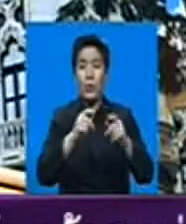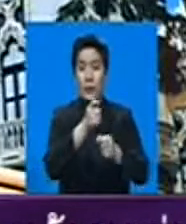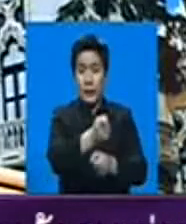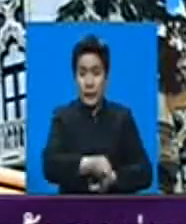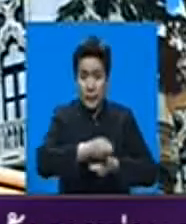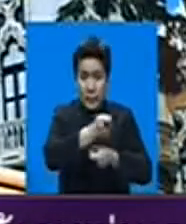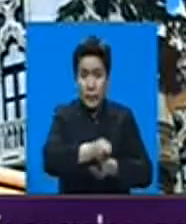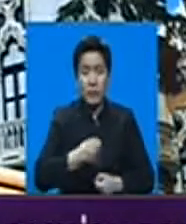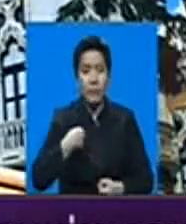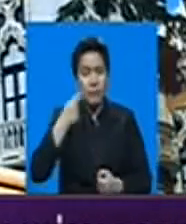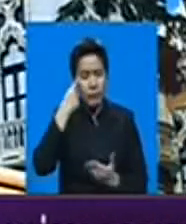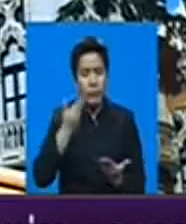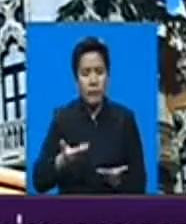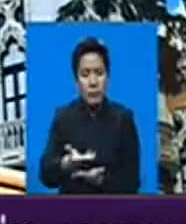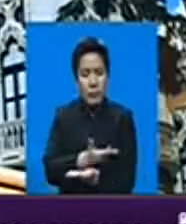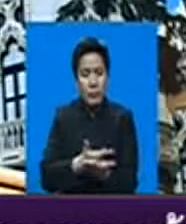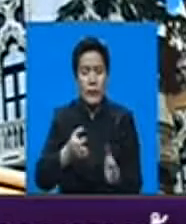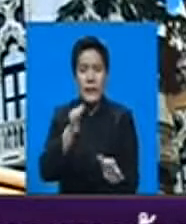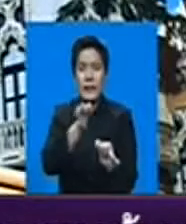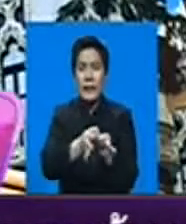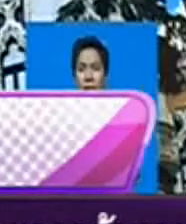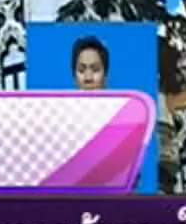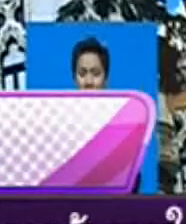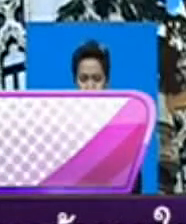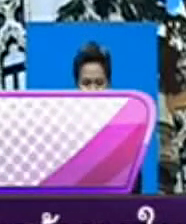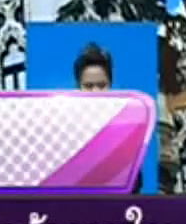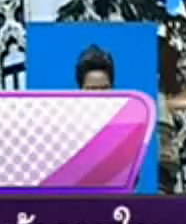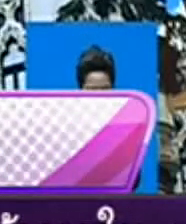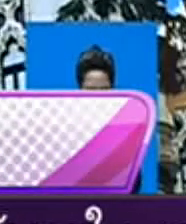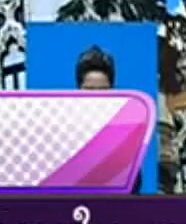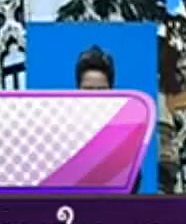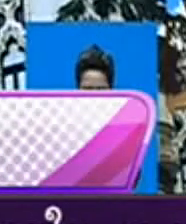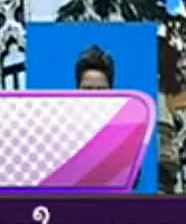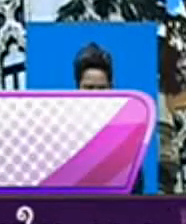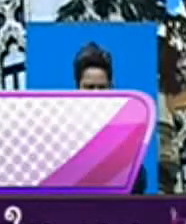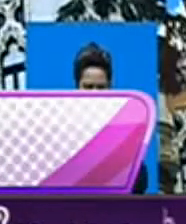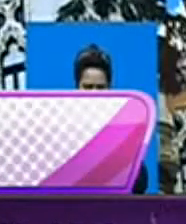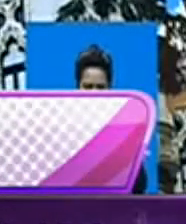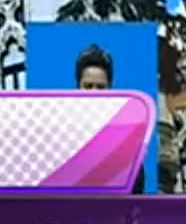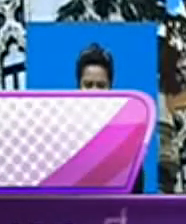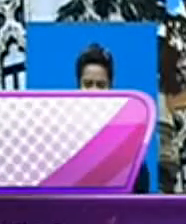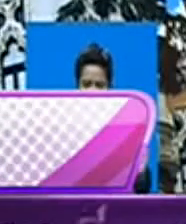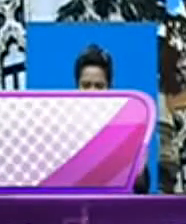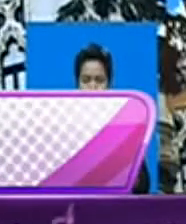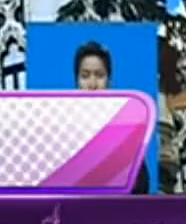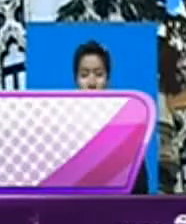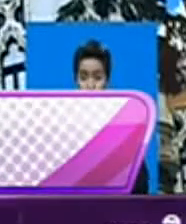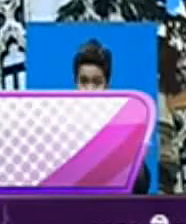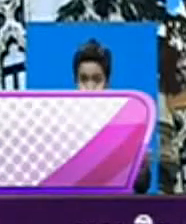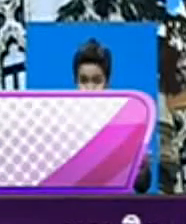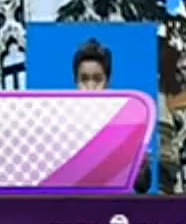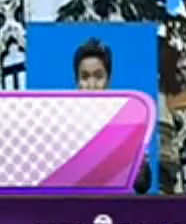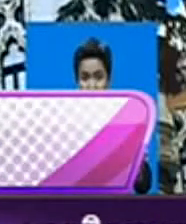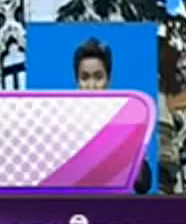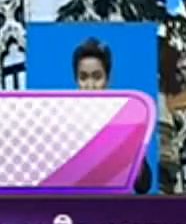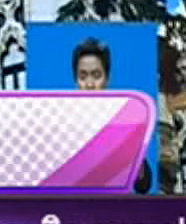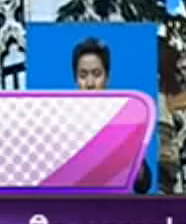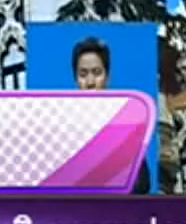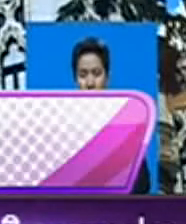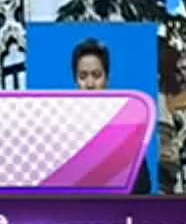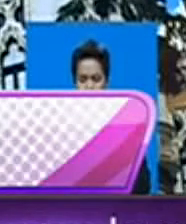แต่เป็นพี่นาจัดตั้งธนาคารเมล็ดพันธุ์พืชนะครับเราเคยมีธนาคารข้าวไปแล้วนะวันนี้ผมอยากให้มีทั้งครับ